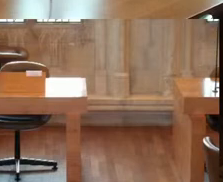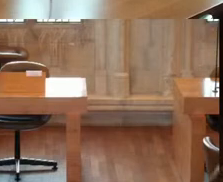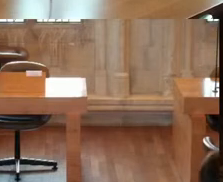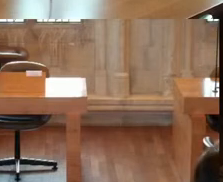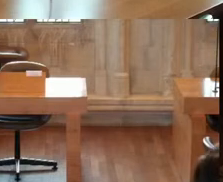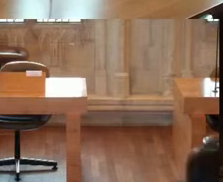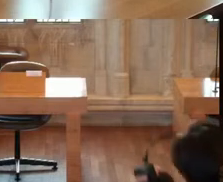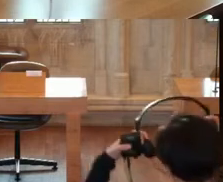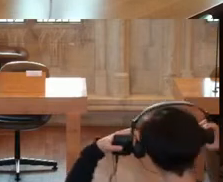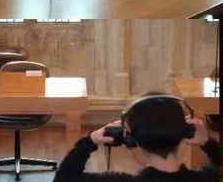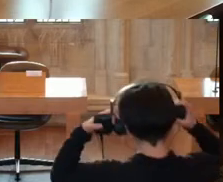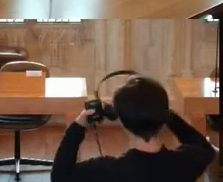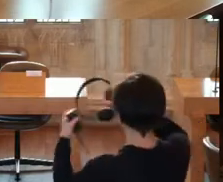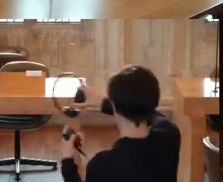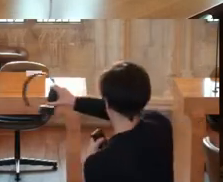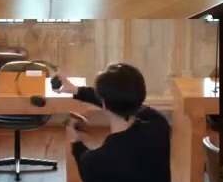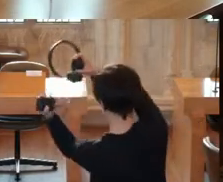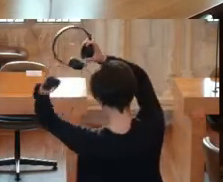puisque